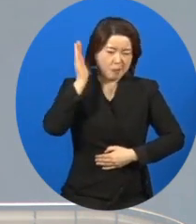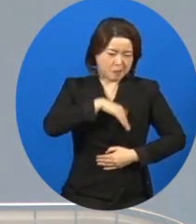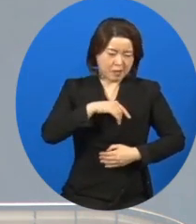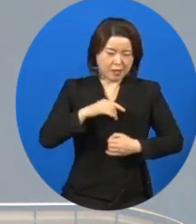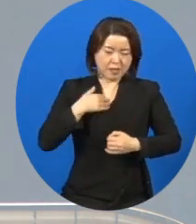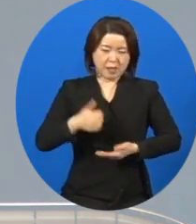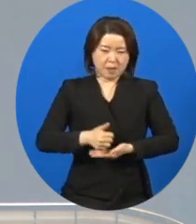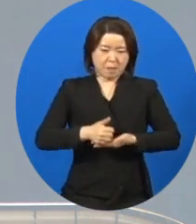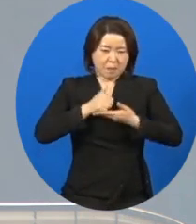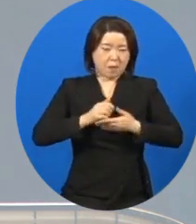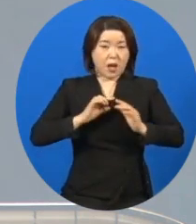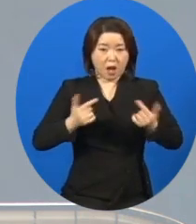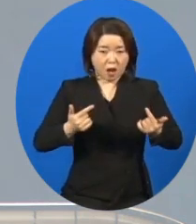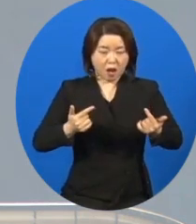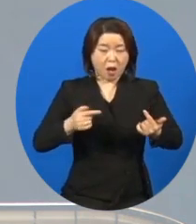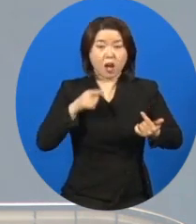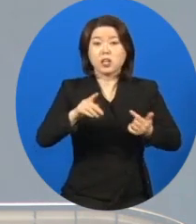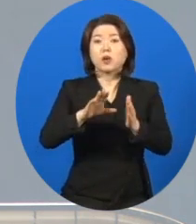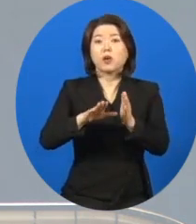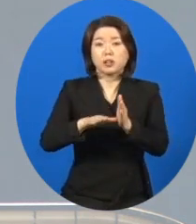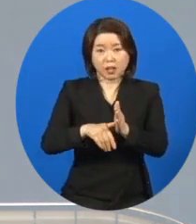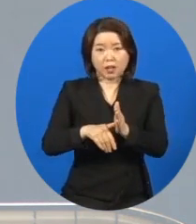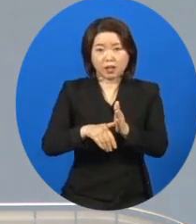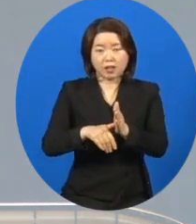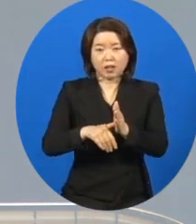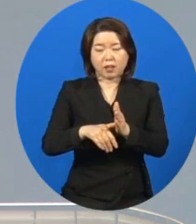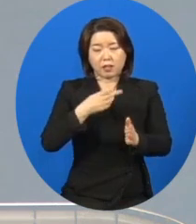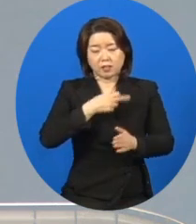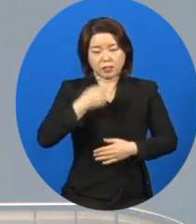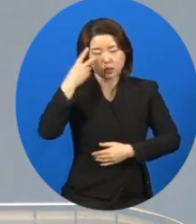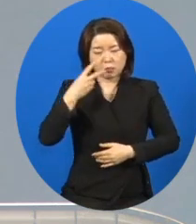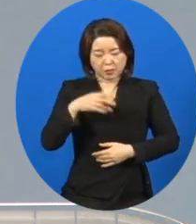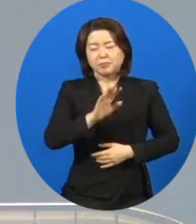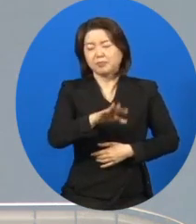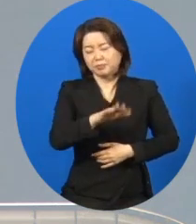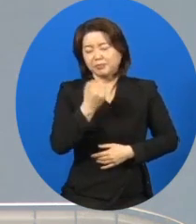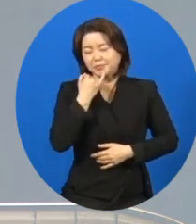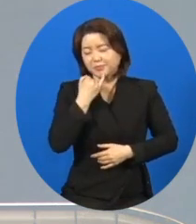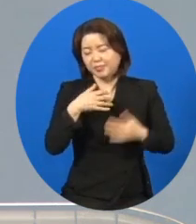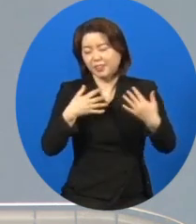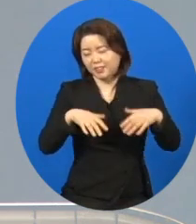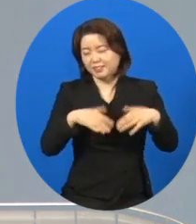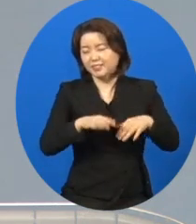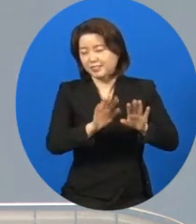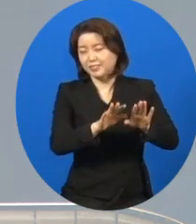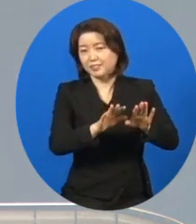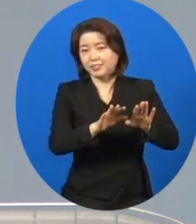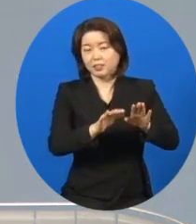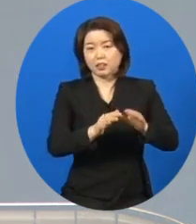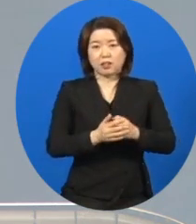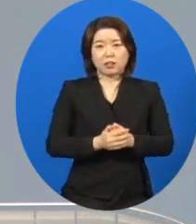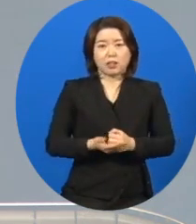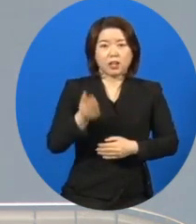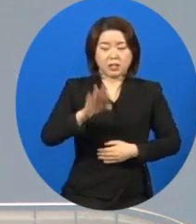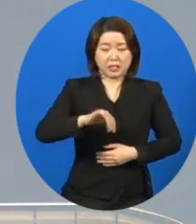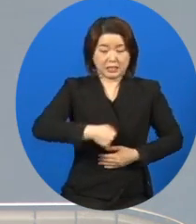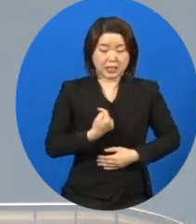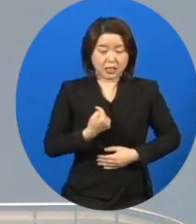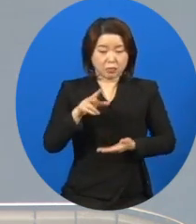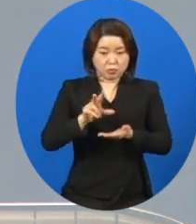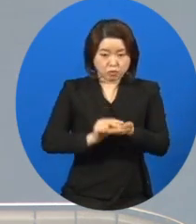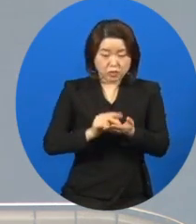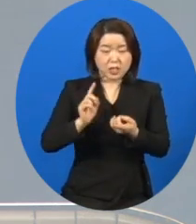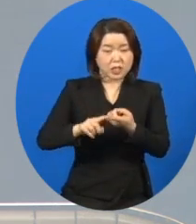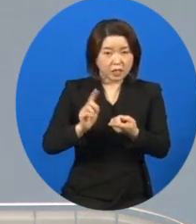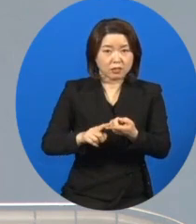해주고 그럴 때는 사도 바울은 언제나 유순했습니다. 자기 자신의 문제와 관련된